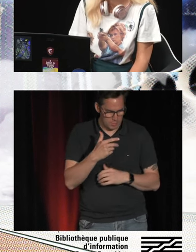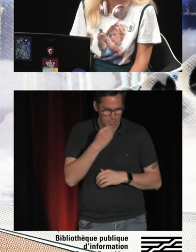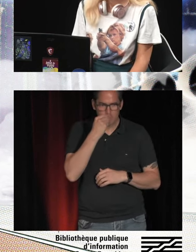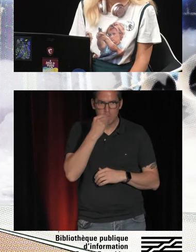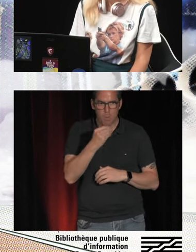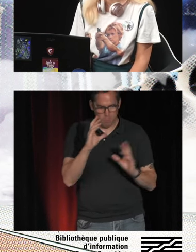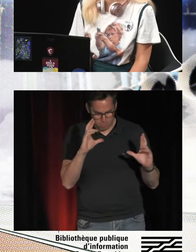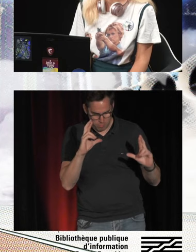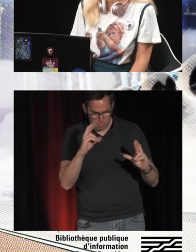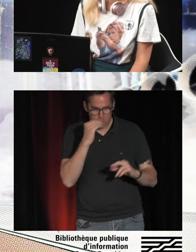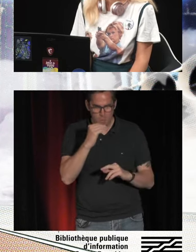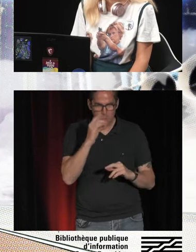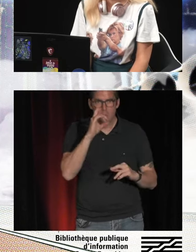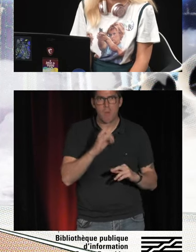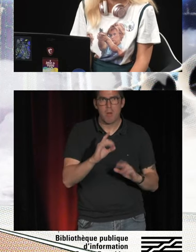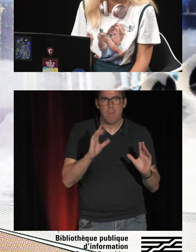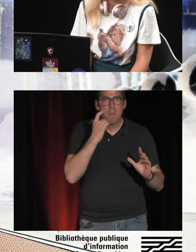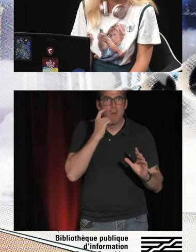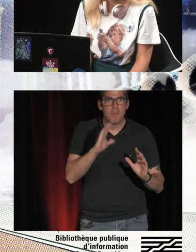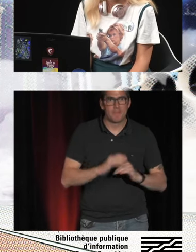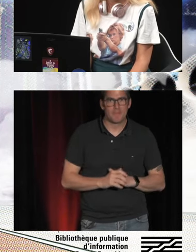celui-là... pourquoi pas, hein?